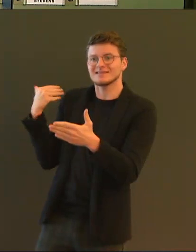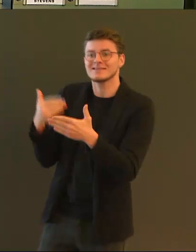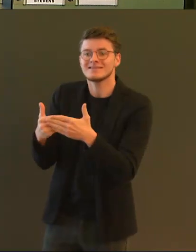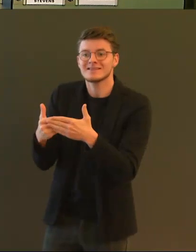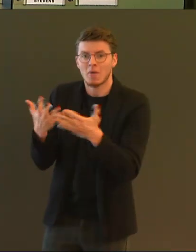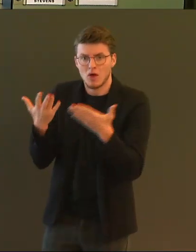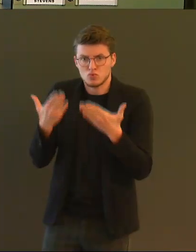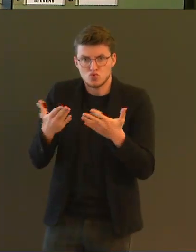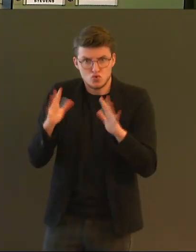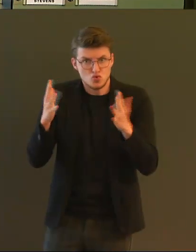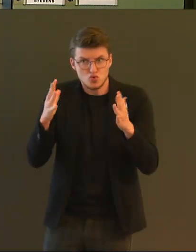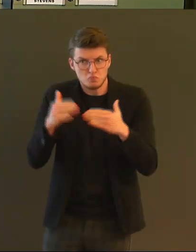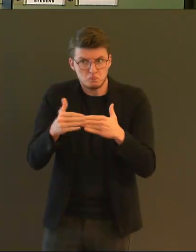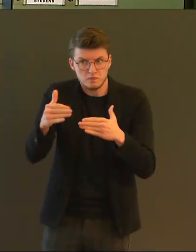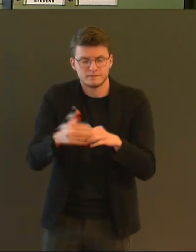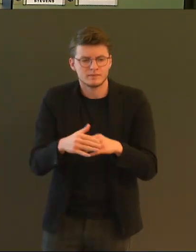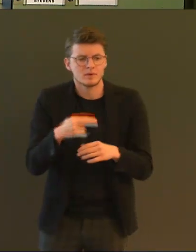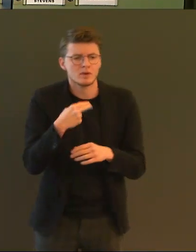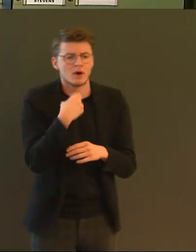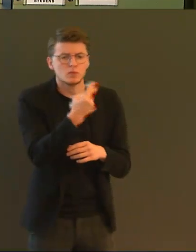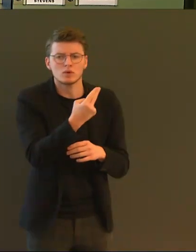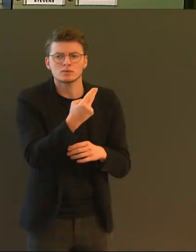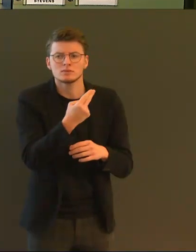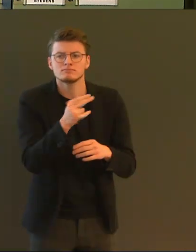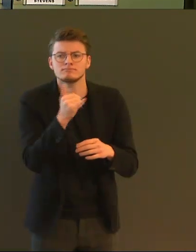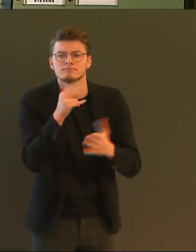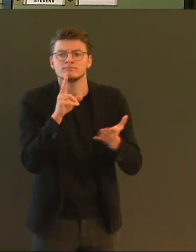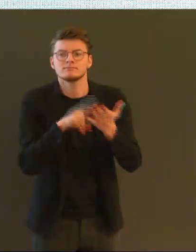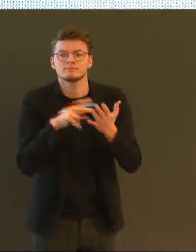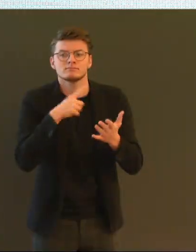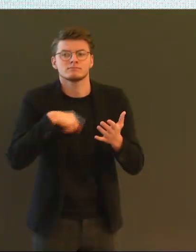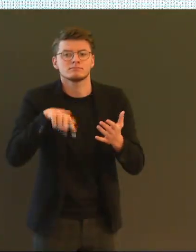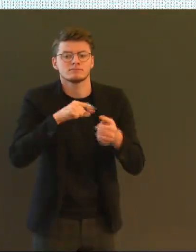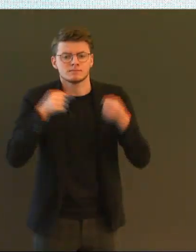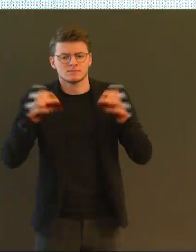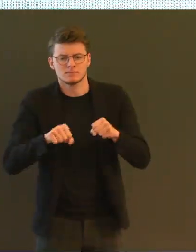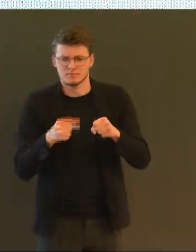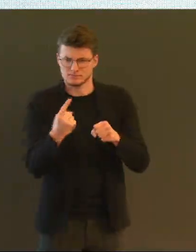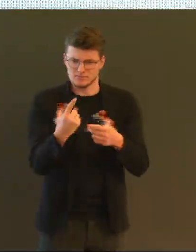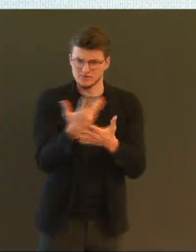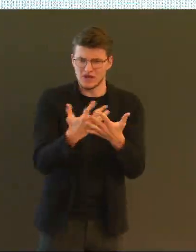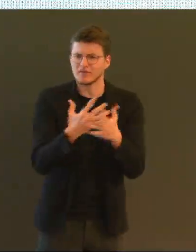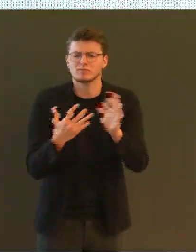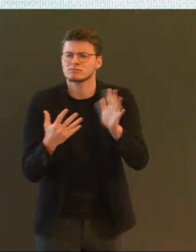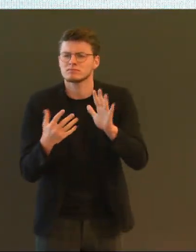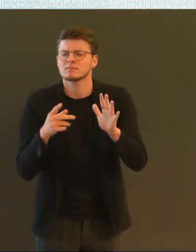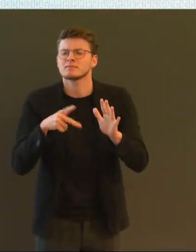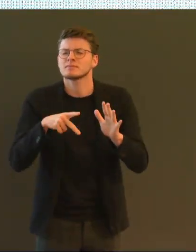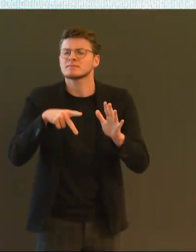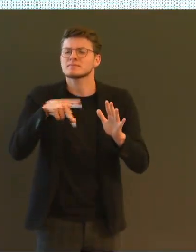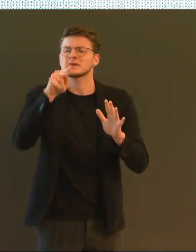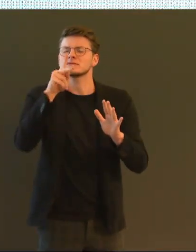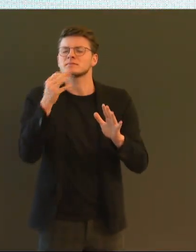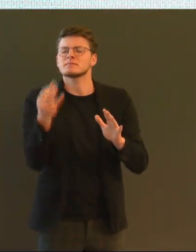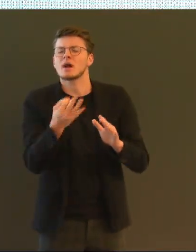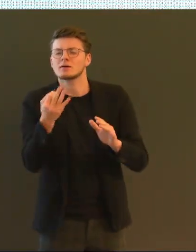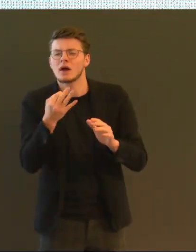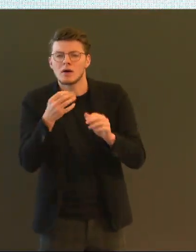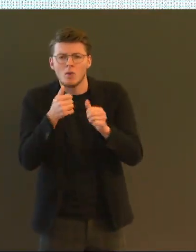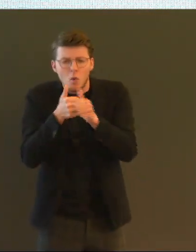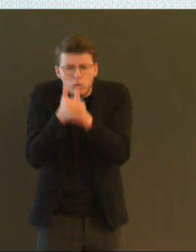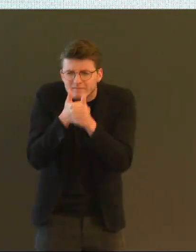een specifieke drempel werd niet gedefinieerd. Op dit ogenblik vinden we het belangrijker om de trends op te volgen. En zoals u gehoord